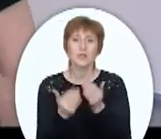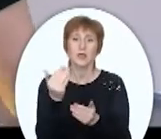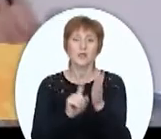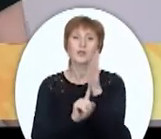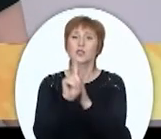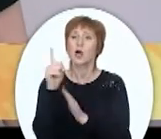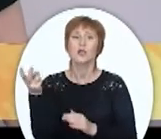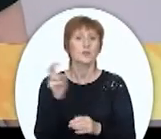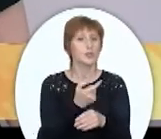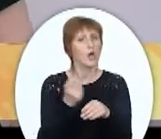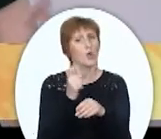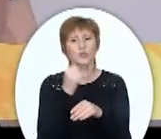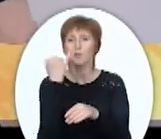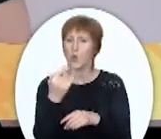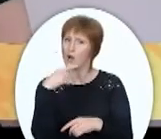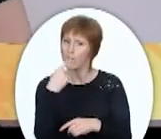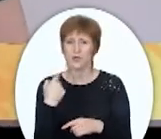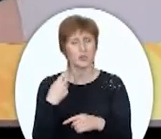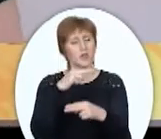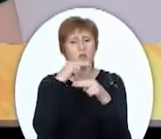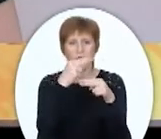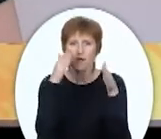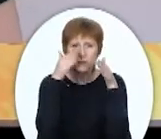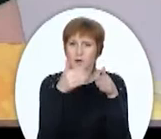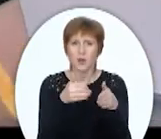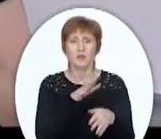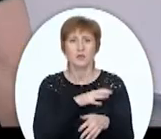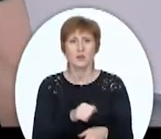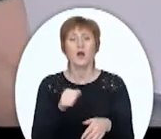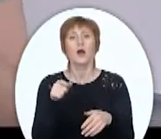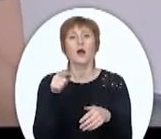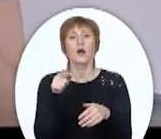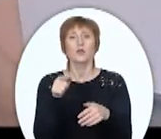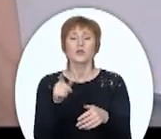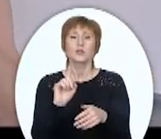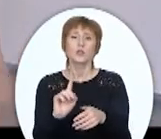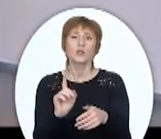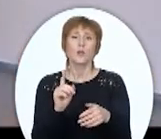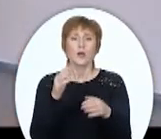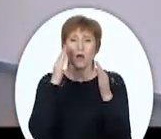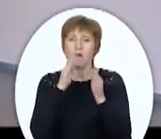сначала пришла, вообще очень плохо говорила, она не фокусировала внимание свое. То есть ее, чтобы